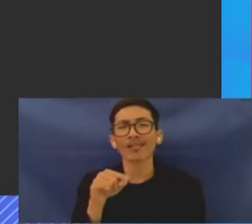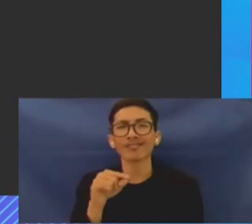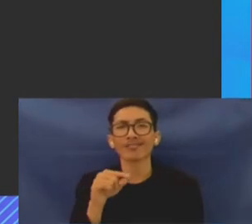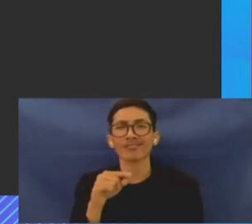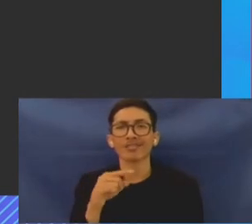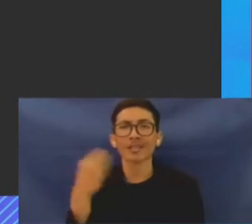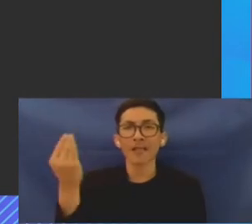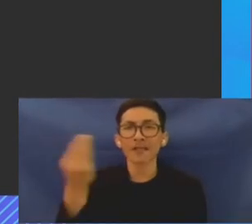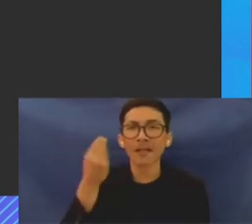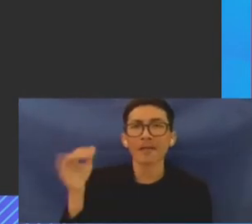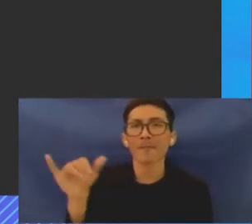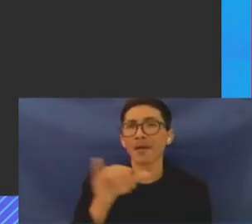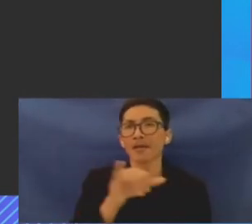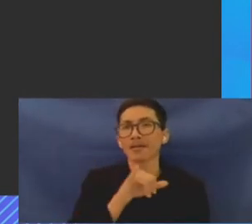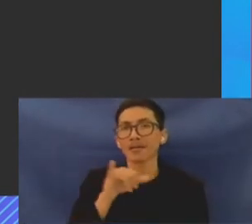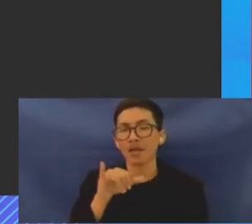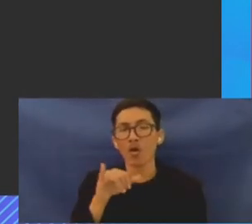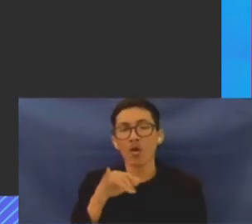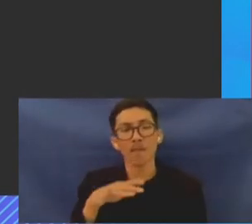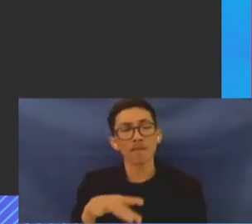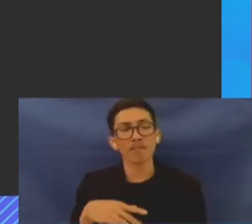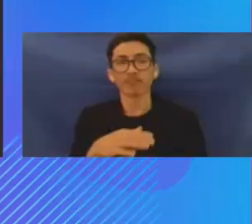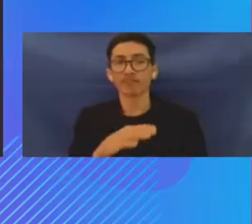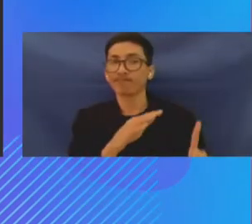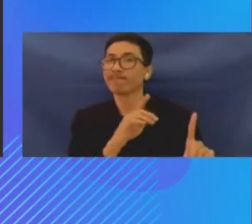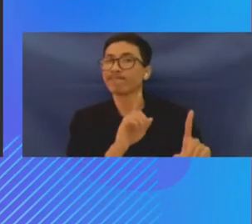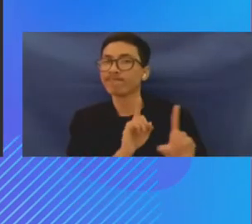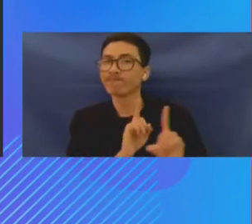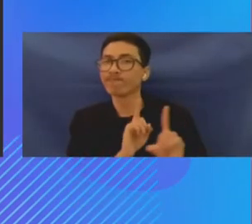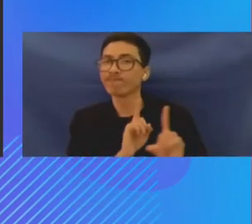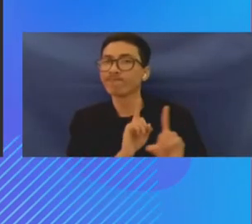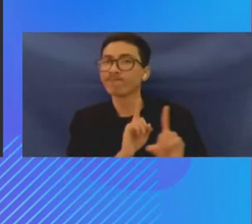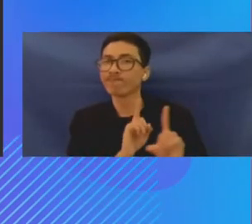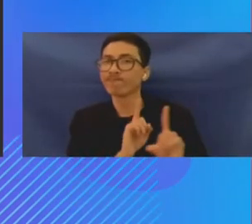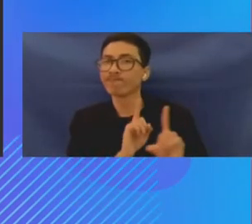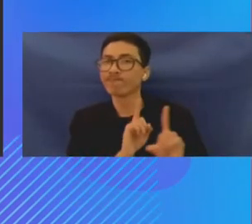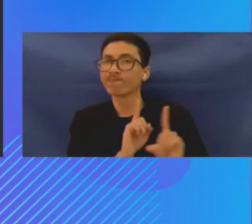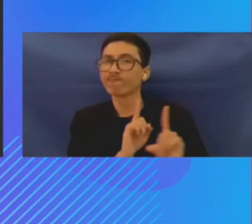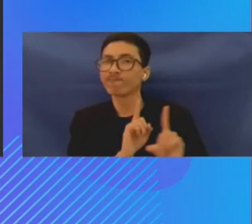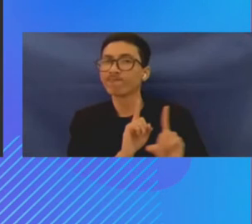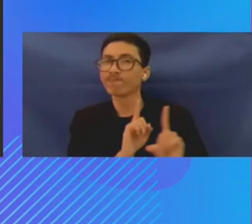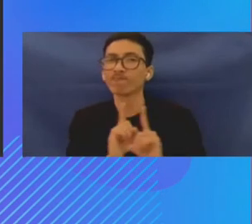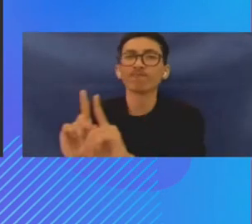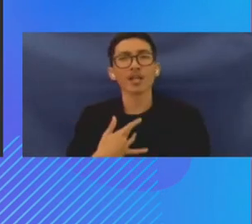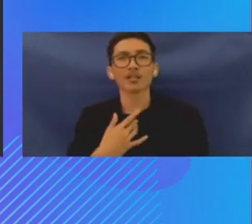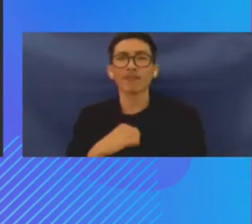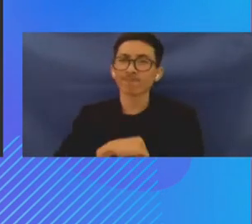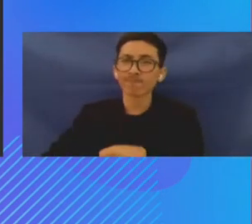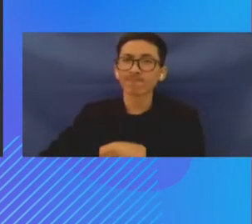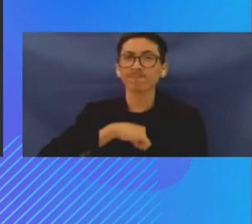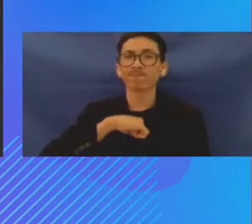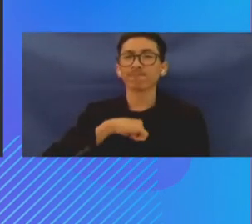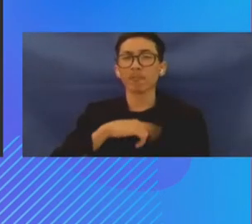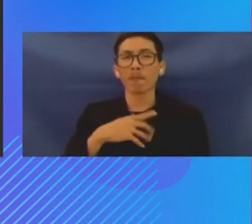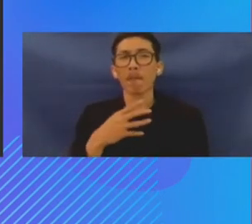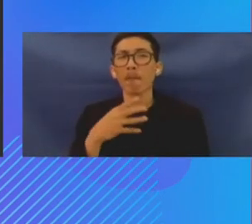percaya diri mulai Balkis juga mulai tumbuh. Ditambah dengan kemudian dia bisa masuk inklusi, jadi